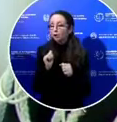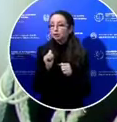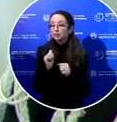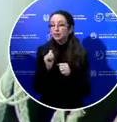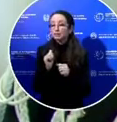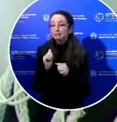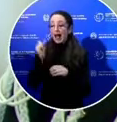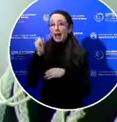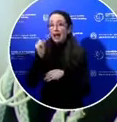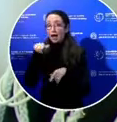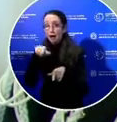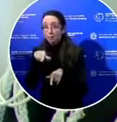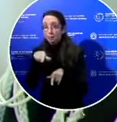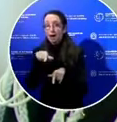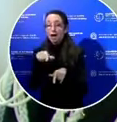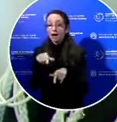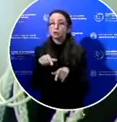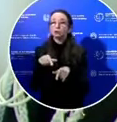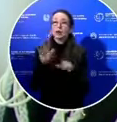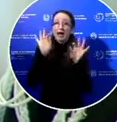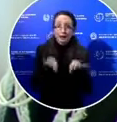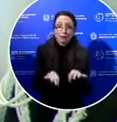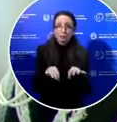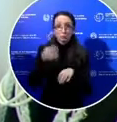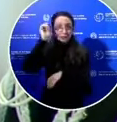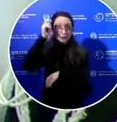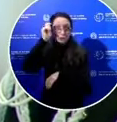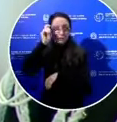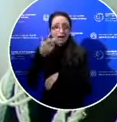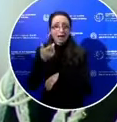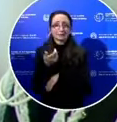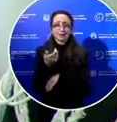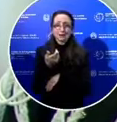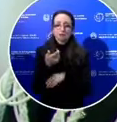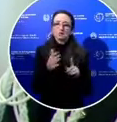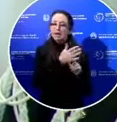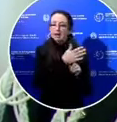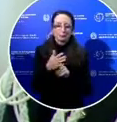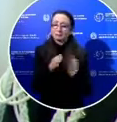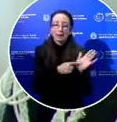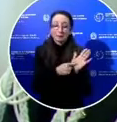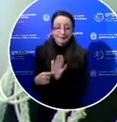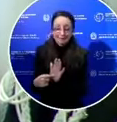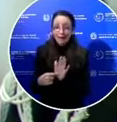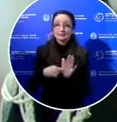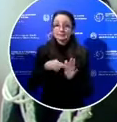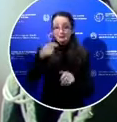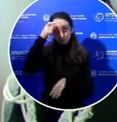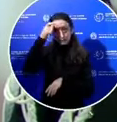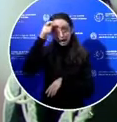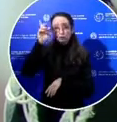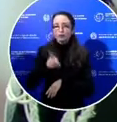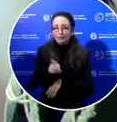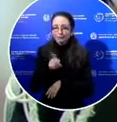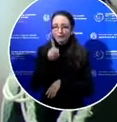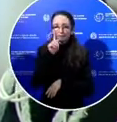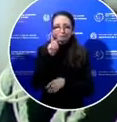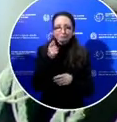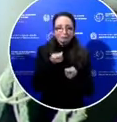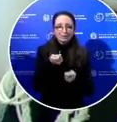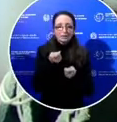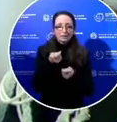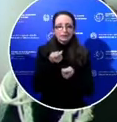sostanze, ma questo ci deve portare a spingere, non solo come rappresentanti dello Stato, ma come tutti quelli che si occupano del fenomeno, che cos'è che li spinge a